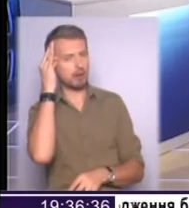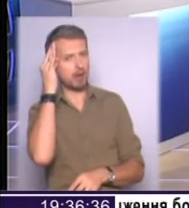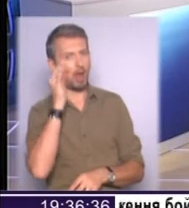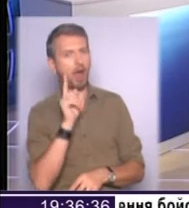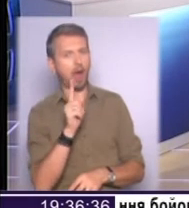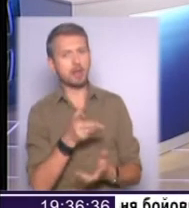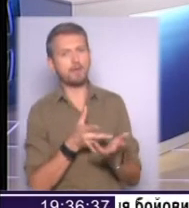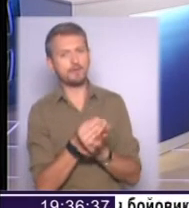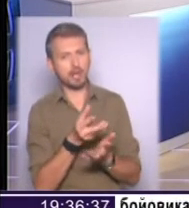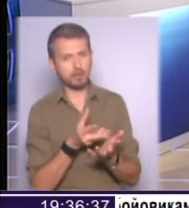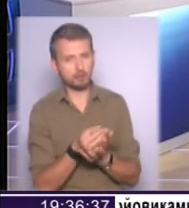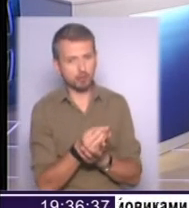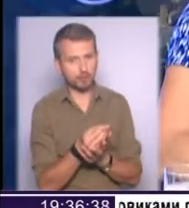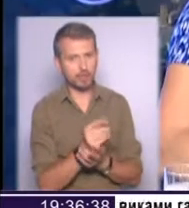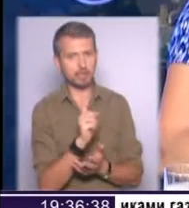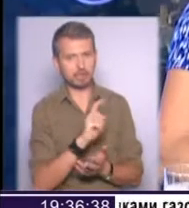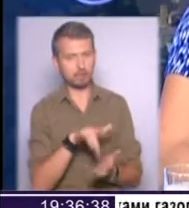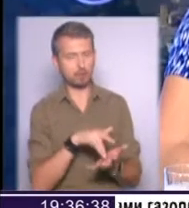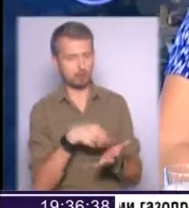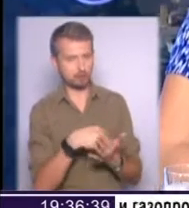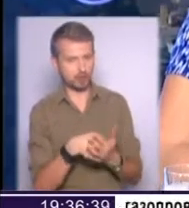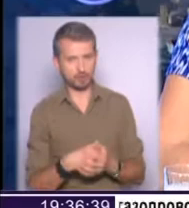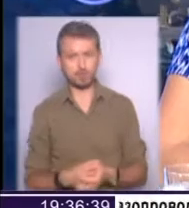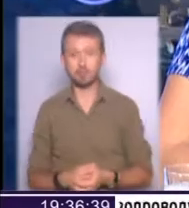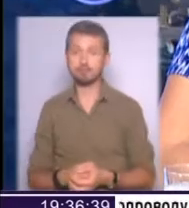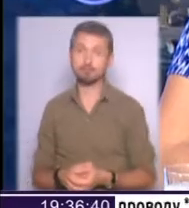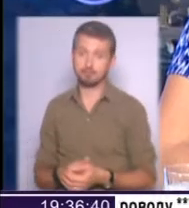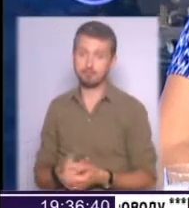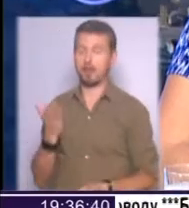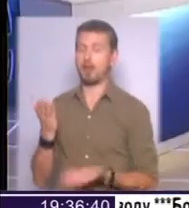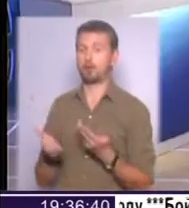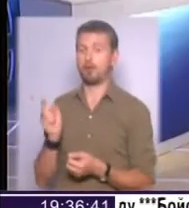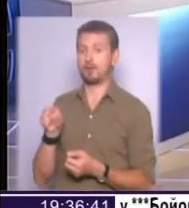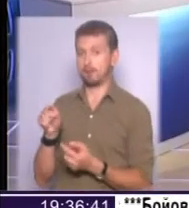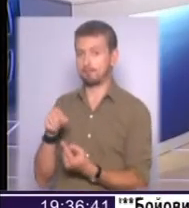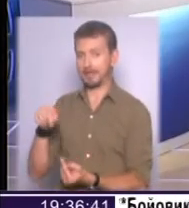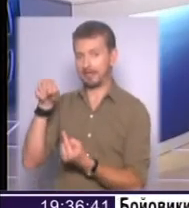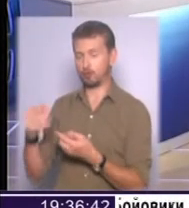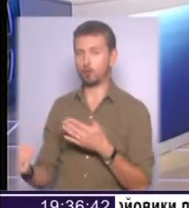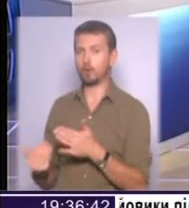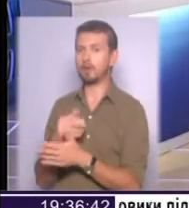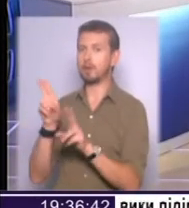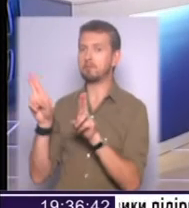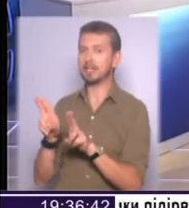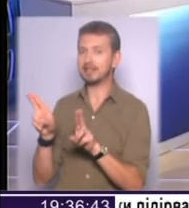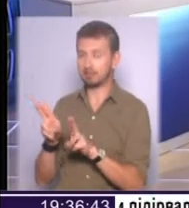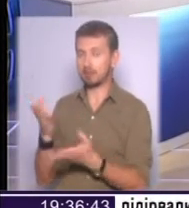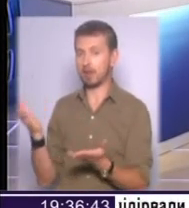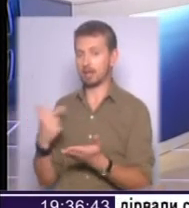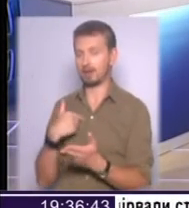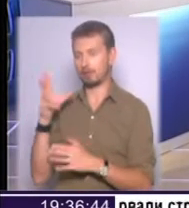але фінансується з міського бюджету. Так. Якщо там, згідно з новими принципами, які, я сподіваюся,